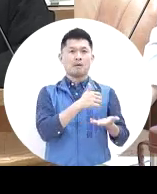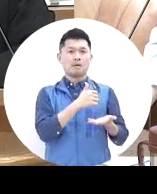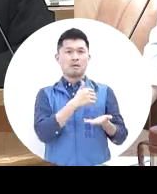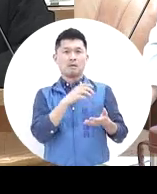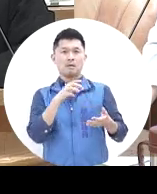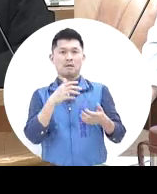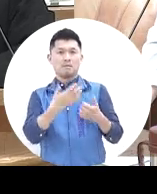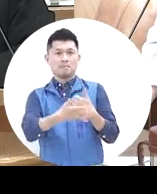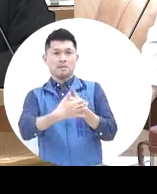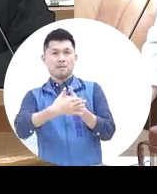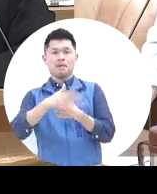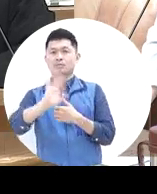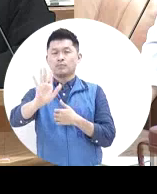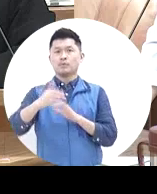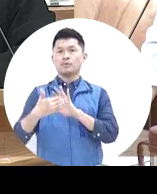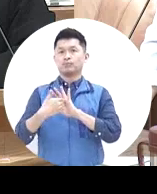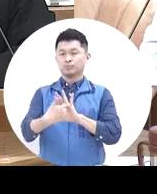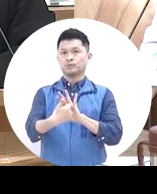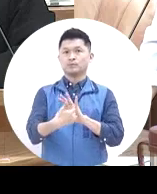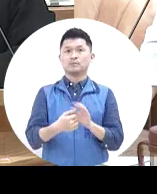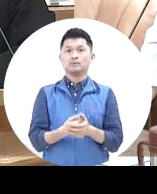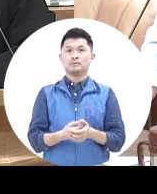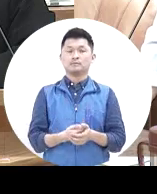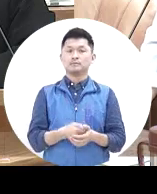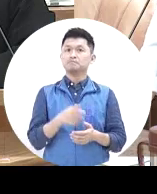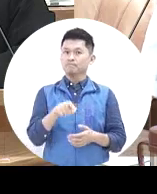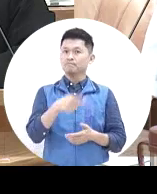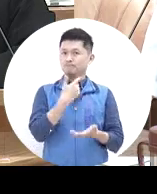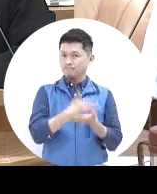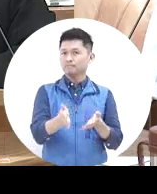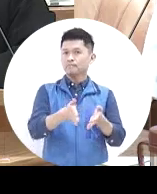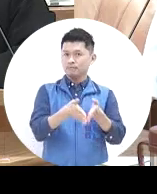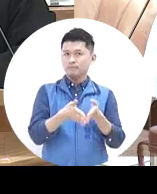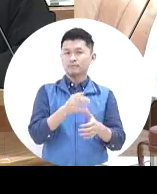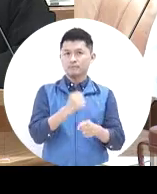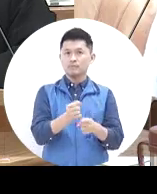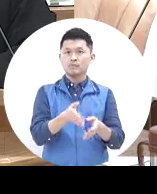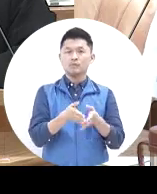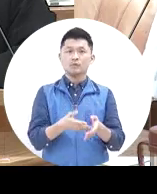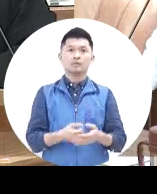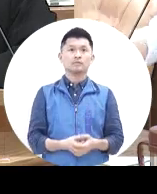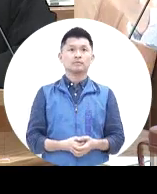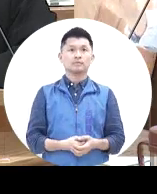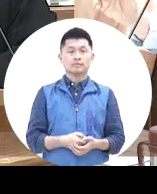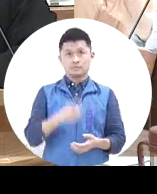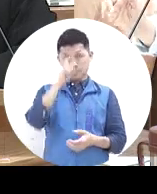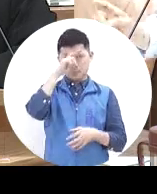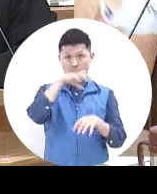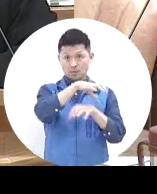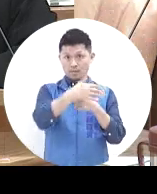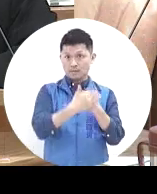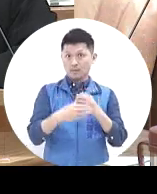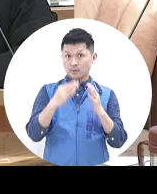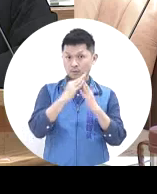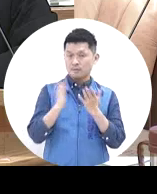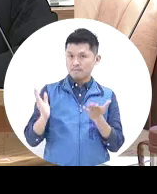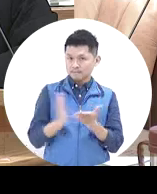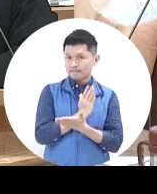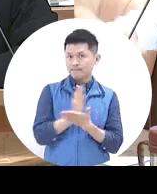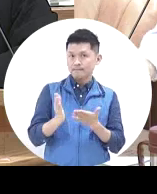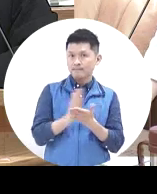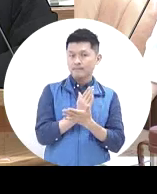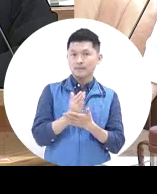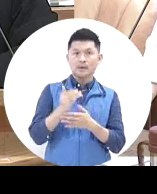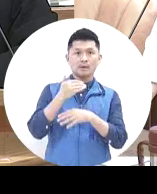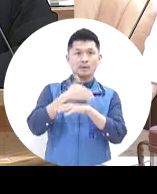市这个水会的问题，咱一定爱做。那么嘛，希望环保局去评估，应该去较偏远的